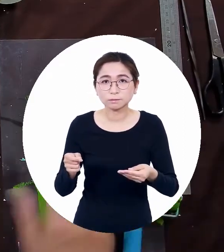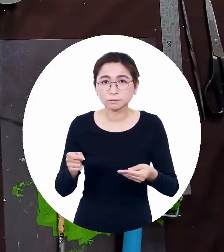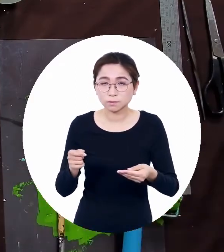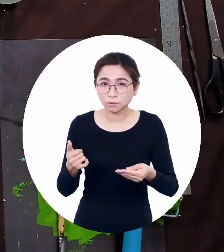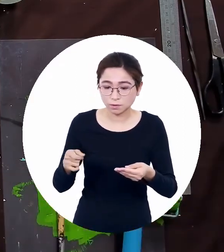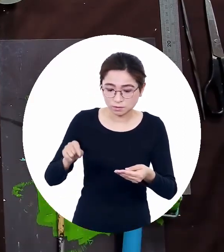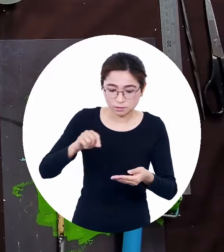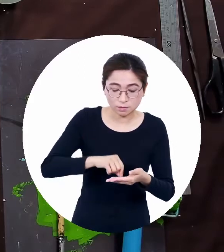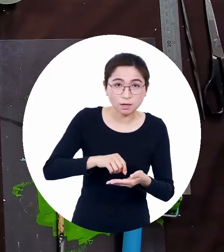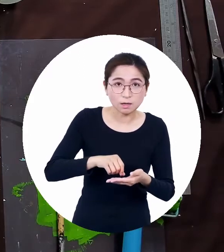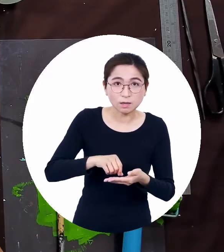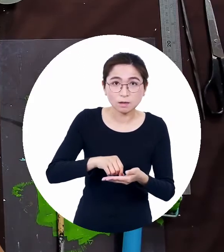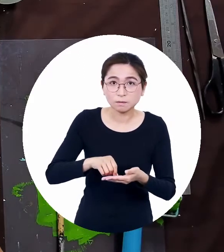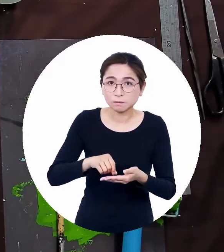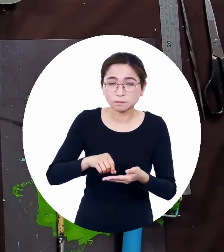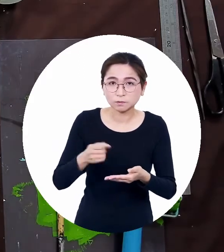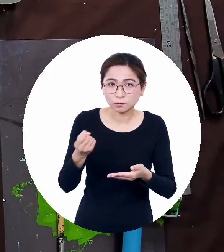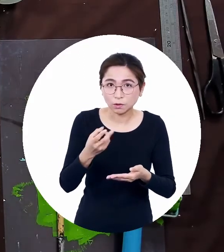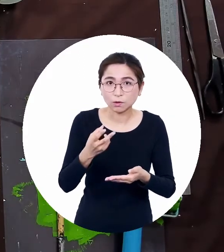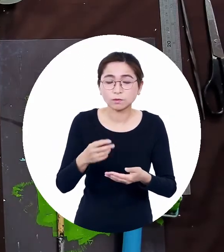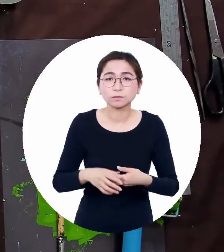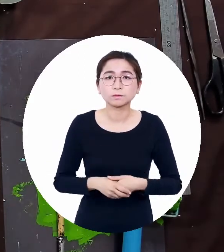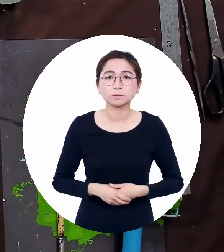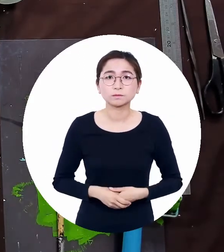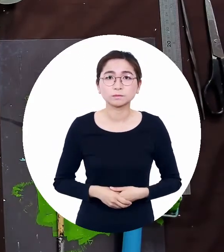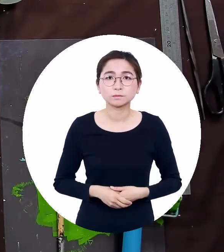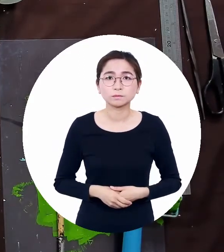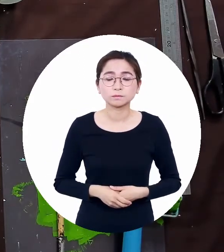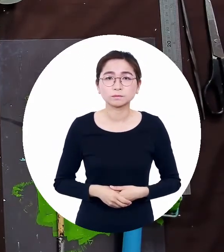好啦，我再印多次喎，有墨嘅話。